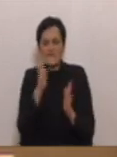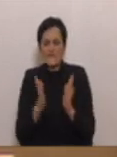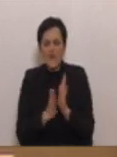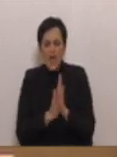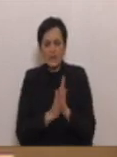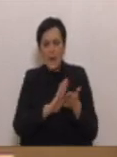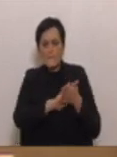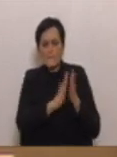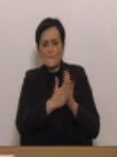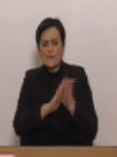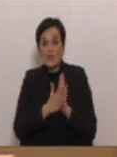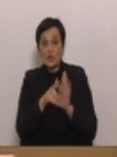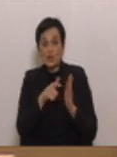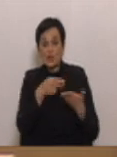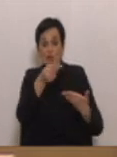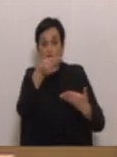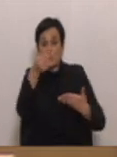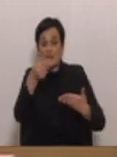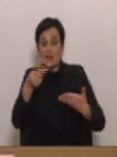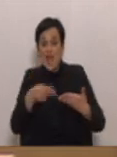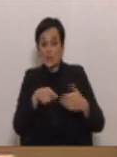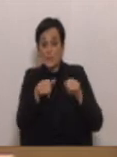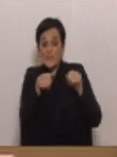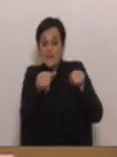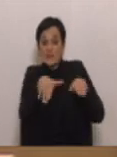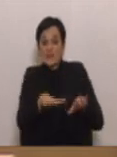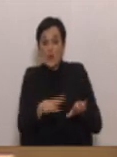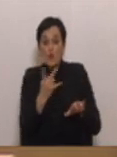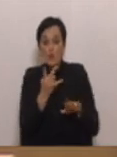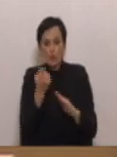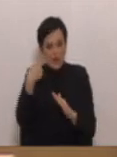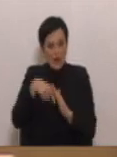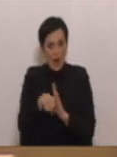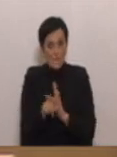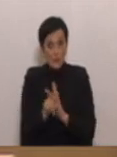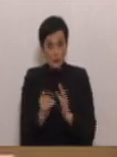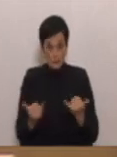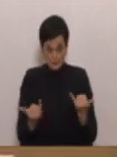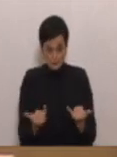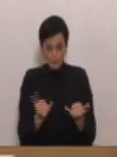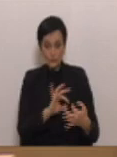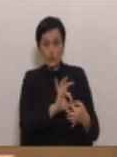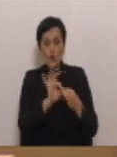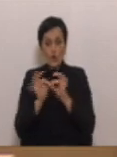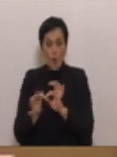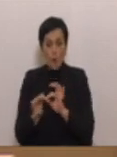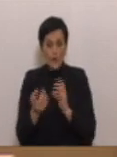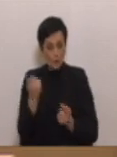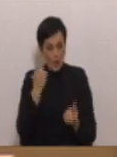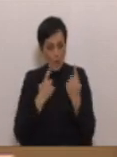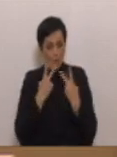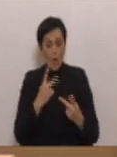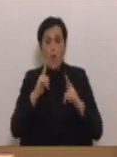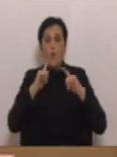რაც უნდა იყოს რეზოლუციის მდგენელი, რომ ის უნდა გამომდინარეობდეს დღევანდელი კონკრეტული მოცემულობიდან